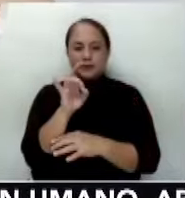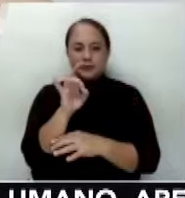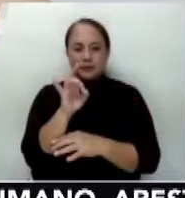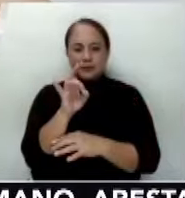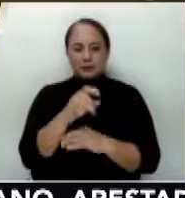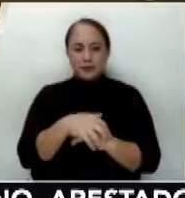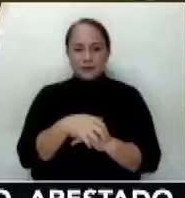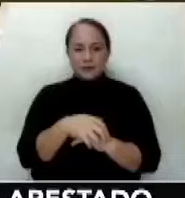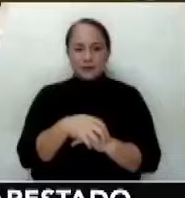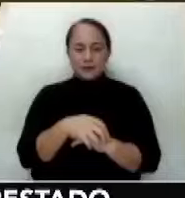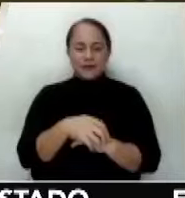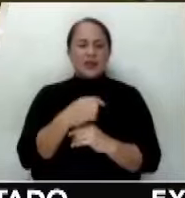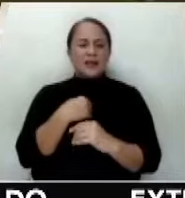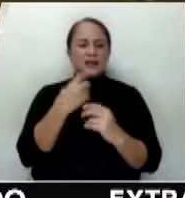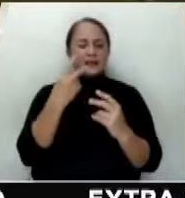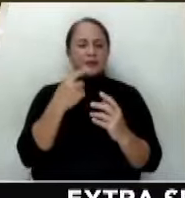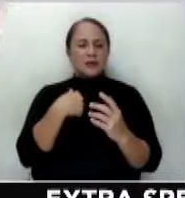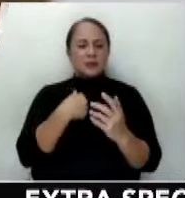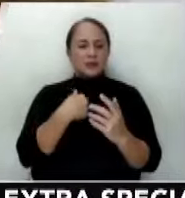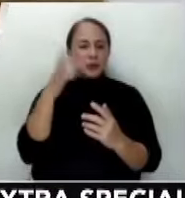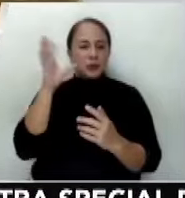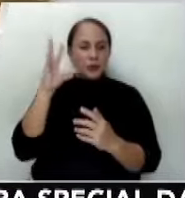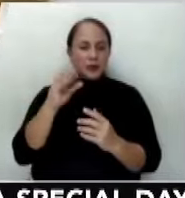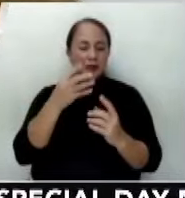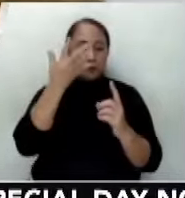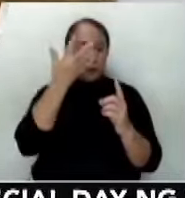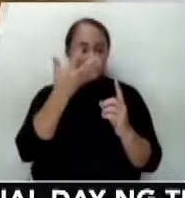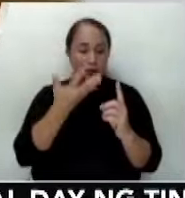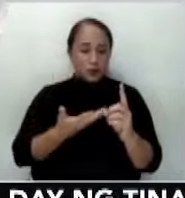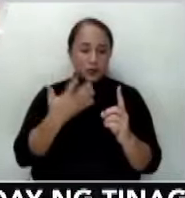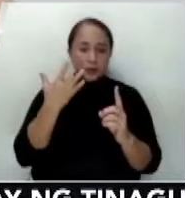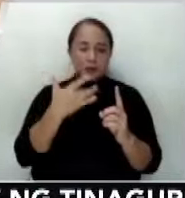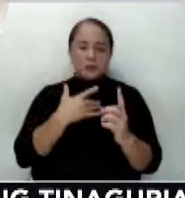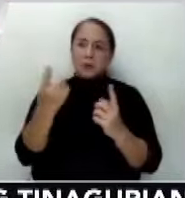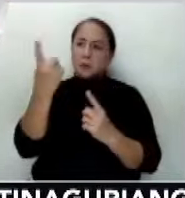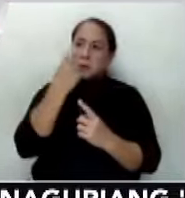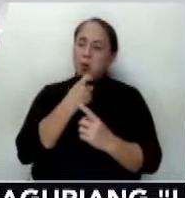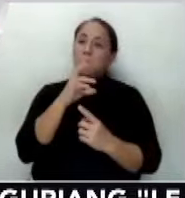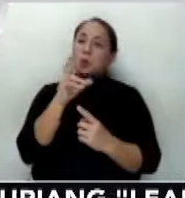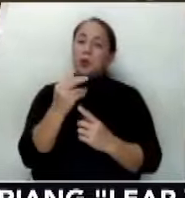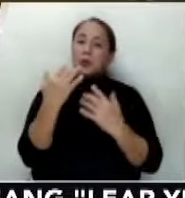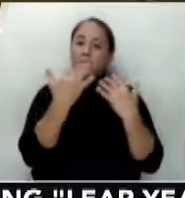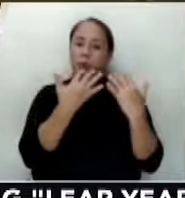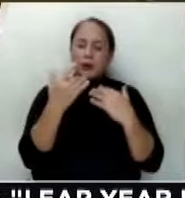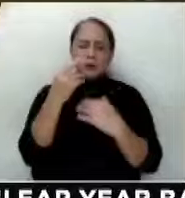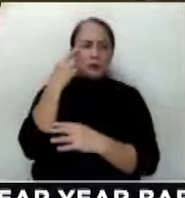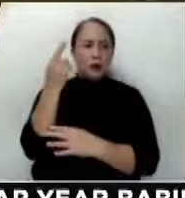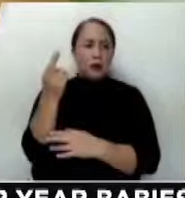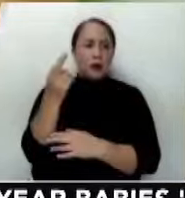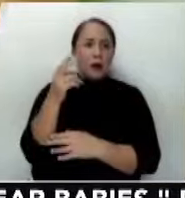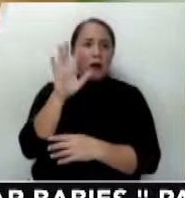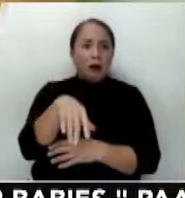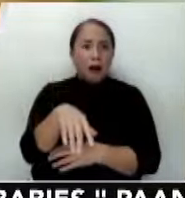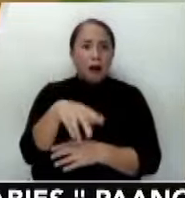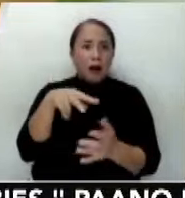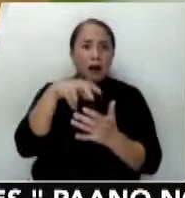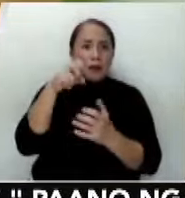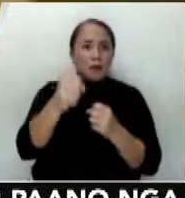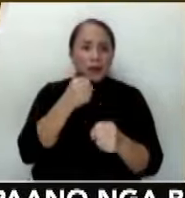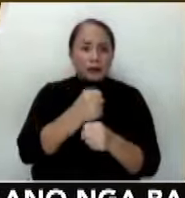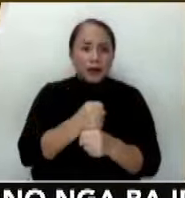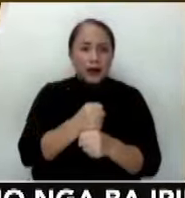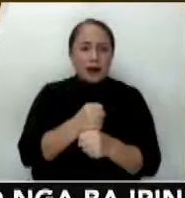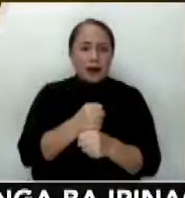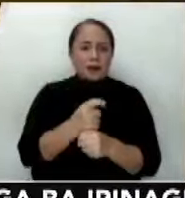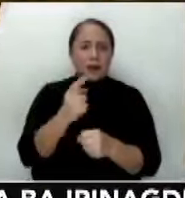I can see myself as a unique person kasi pag may nagtatanong ng birthday ko, bigla nilang marirealize na, hala, adi leap year ka, ikaw pa lang yung kilala kong